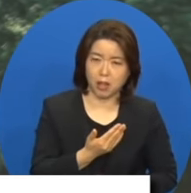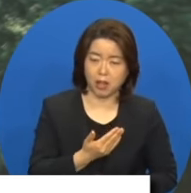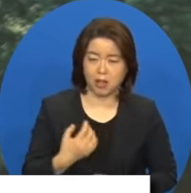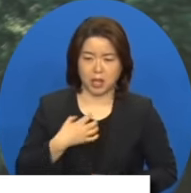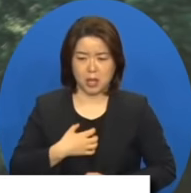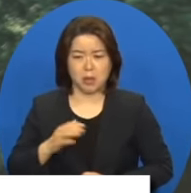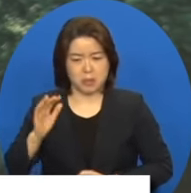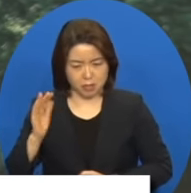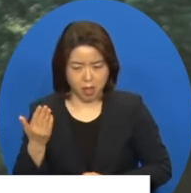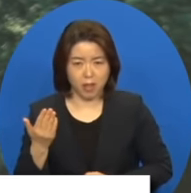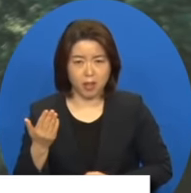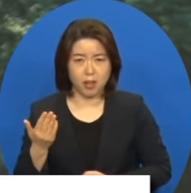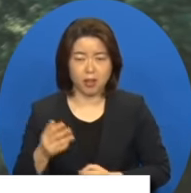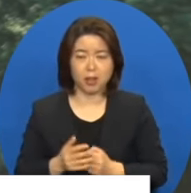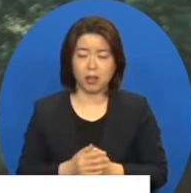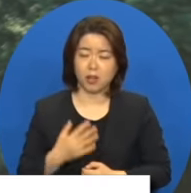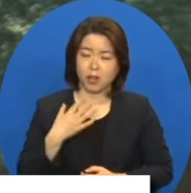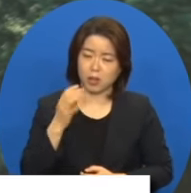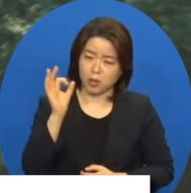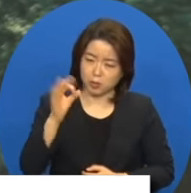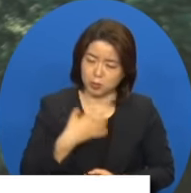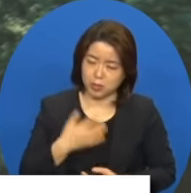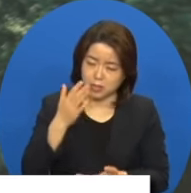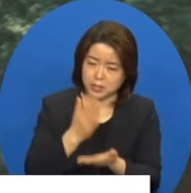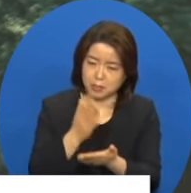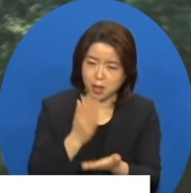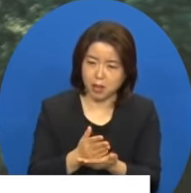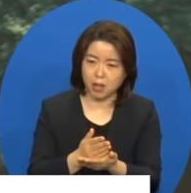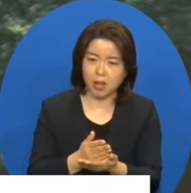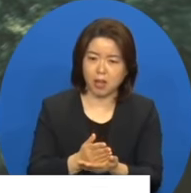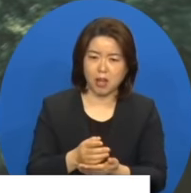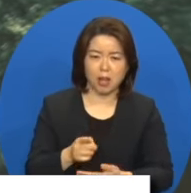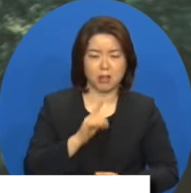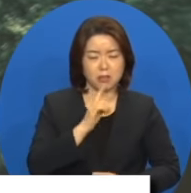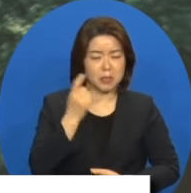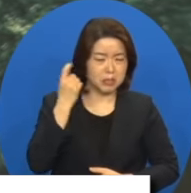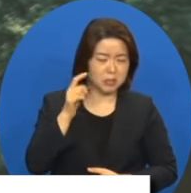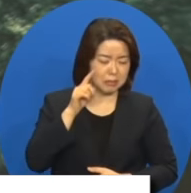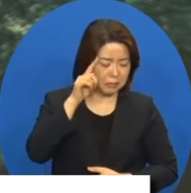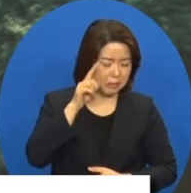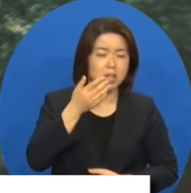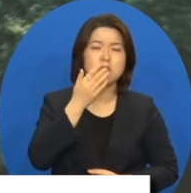염려가 되는데 돈 걱정하지 말라. 그 말은 진짜 짜증나는 이야기입니다.